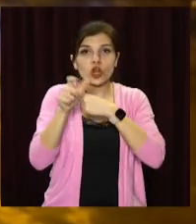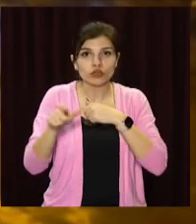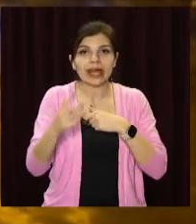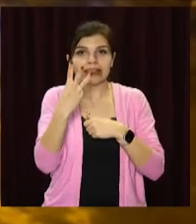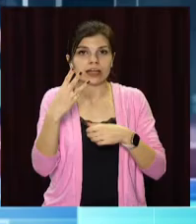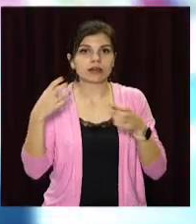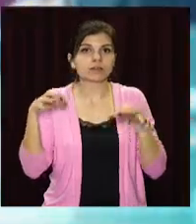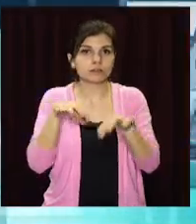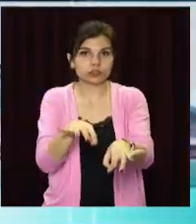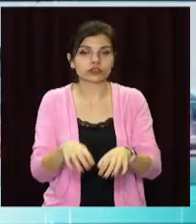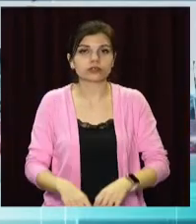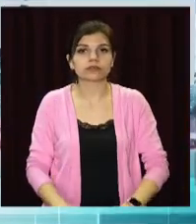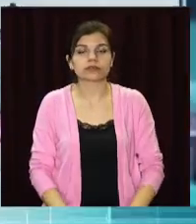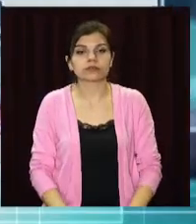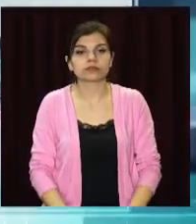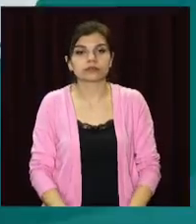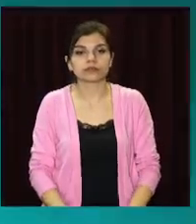складу.